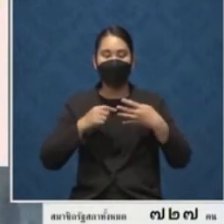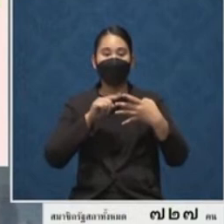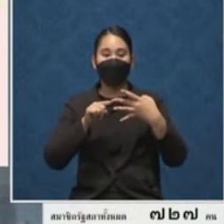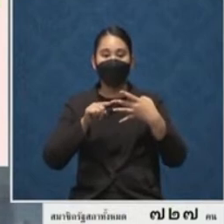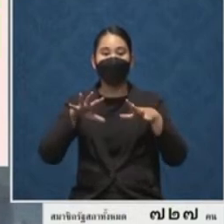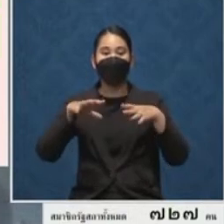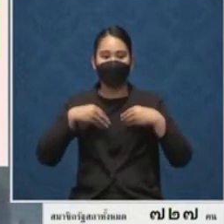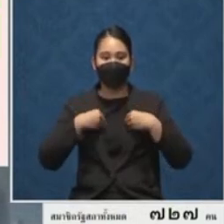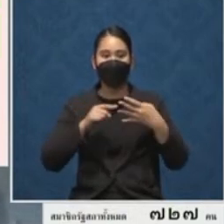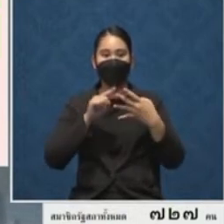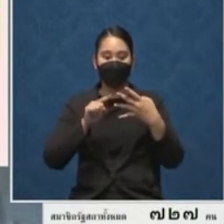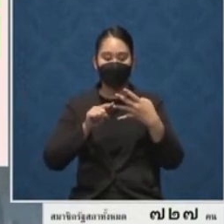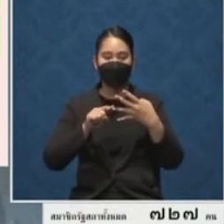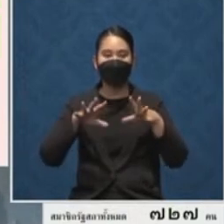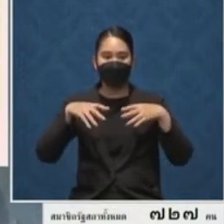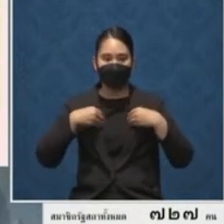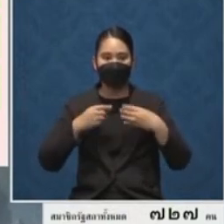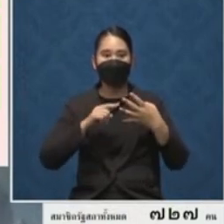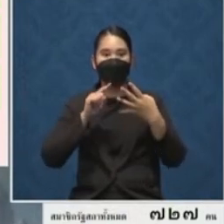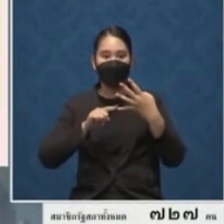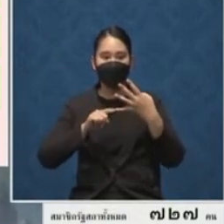การและ4รับหลักการค่ะ